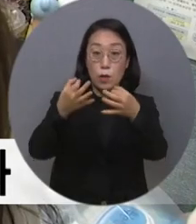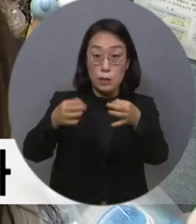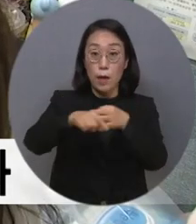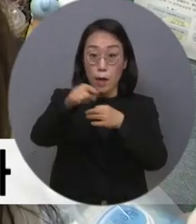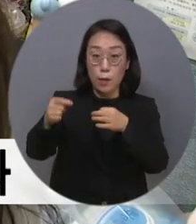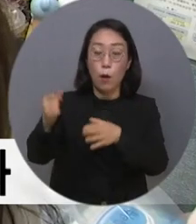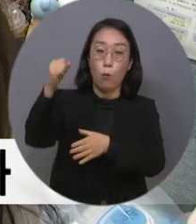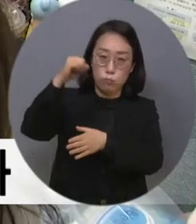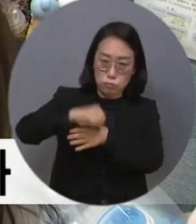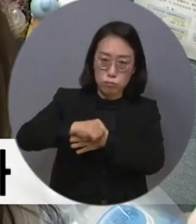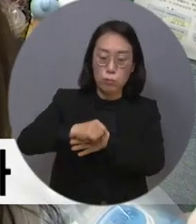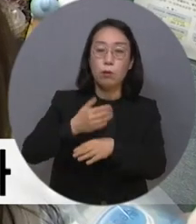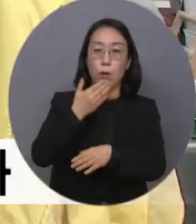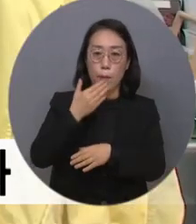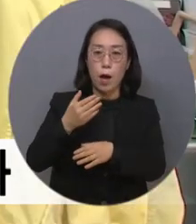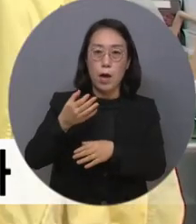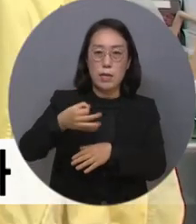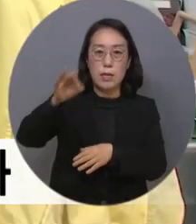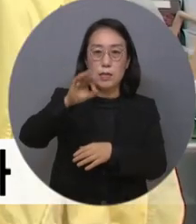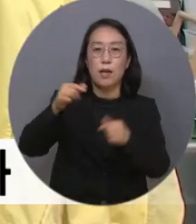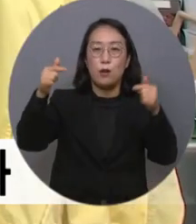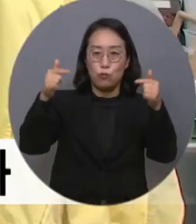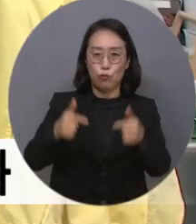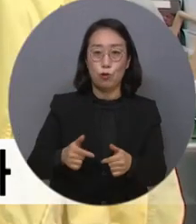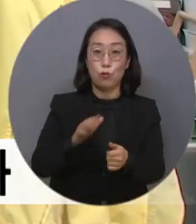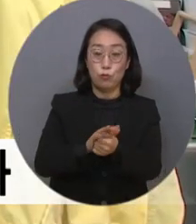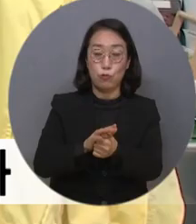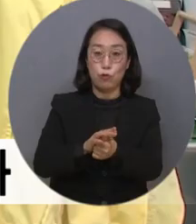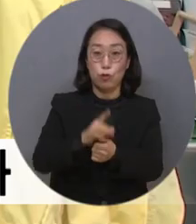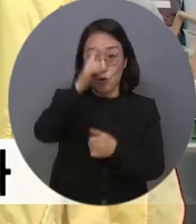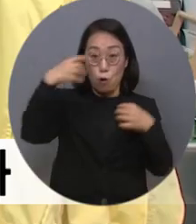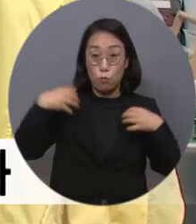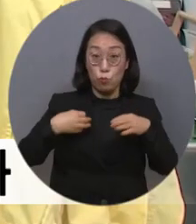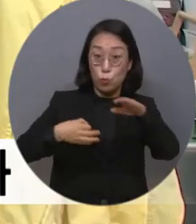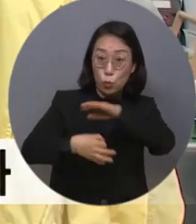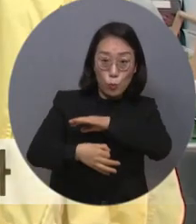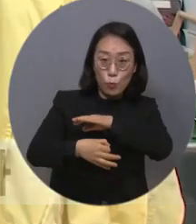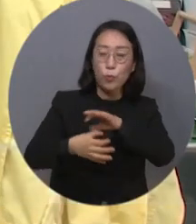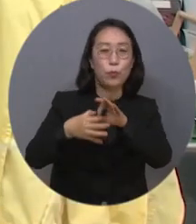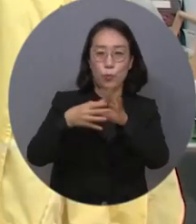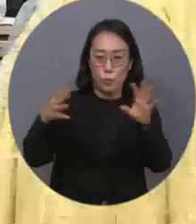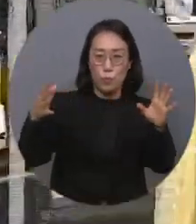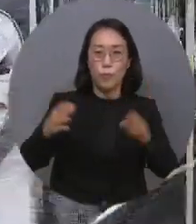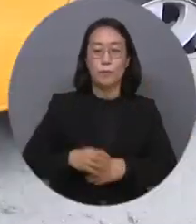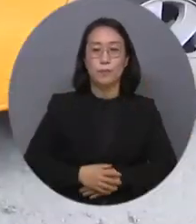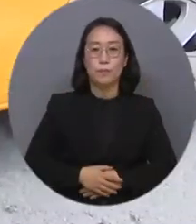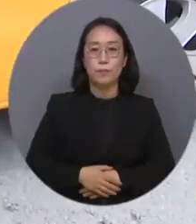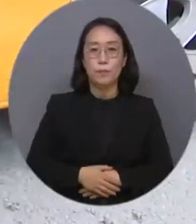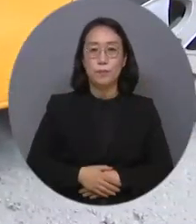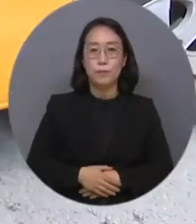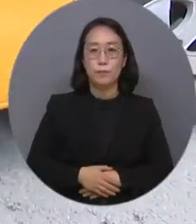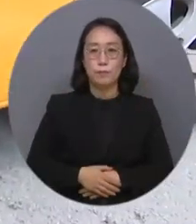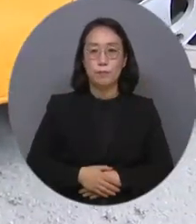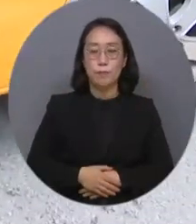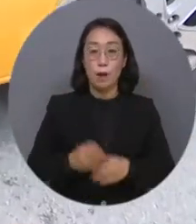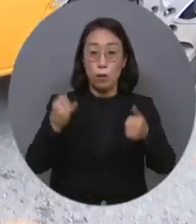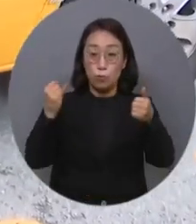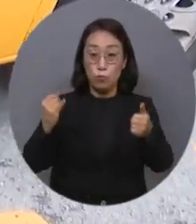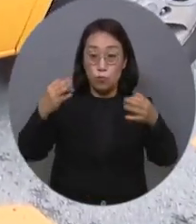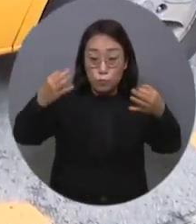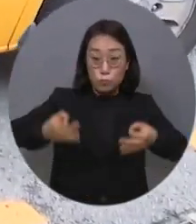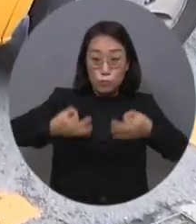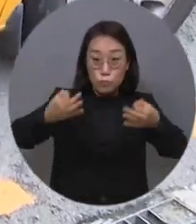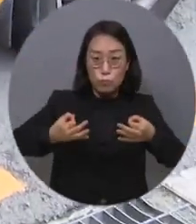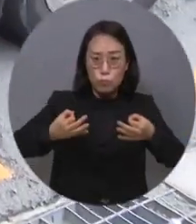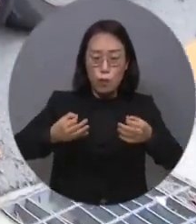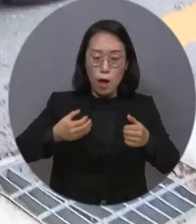이자율 감면이 집행되는 구조로 정부 재정이 투입되지는 않을 전망입니다. 맞벌이 부부의 양육 부담을